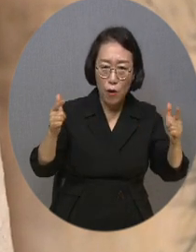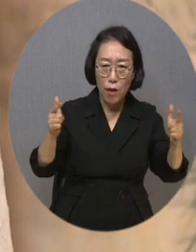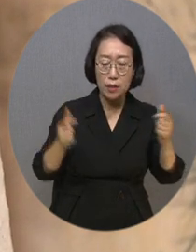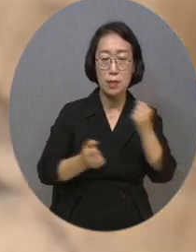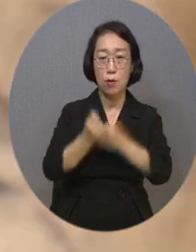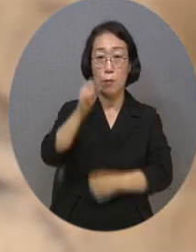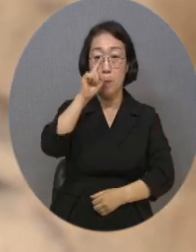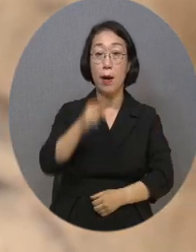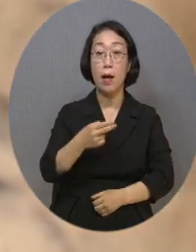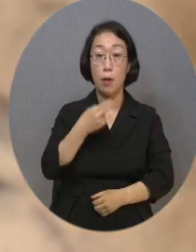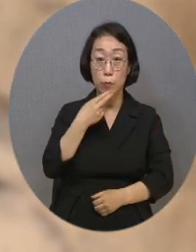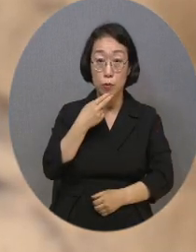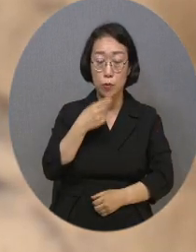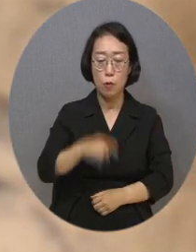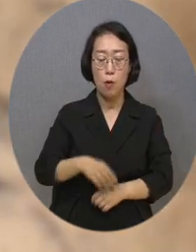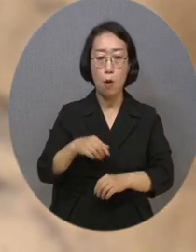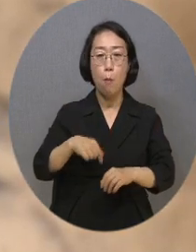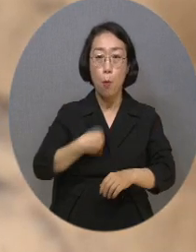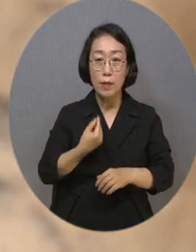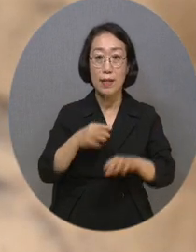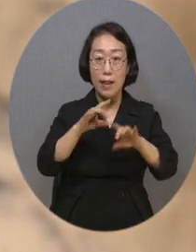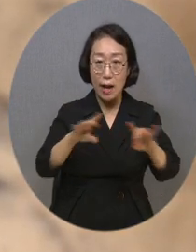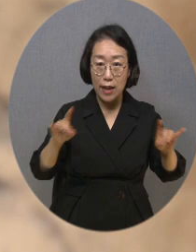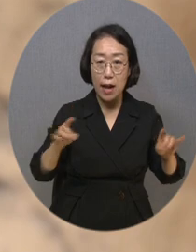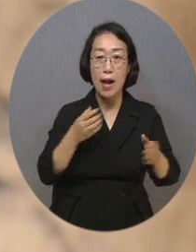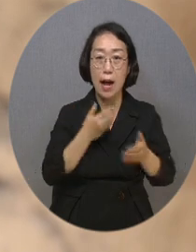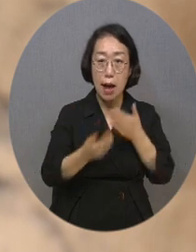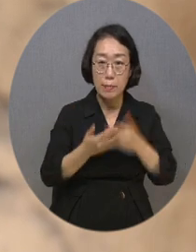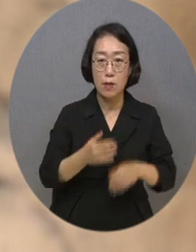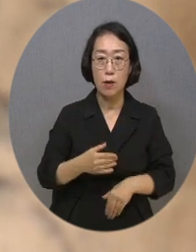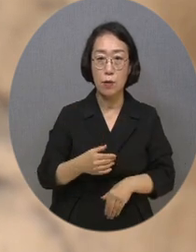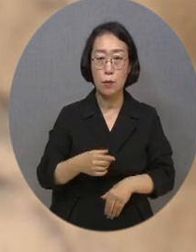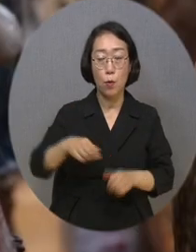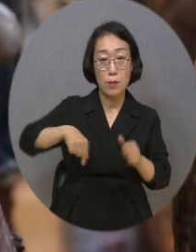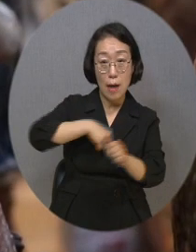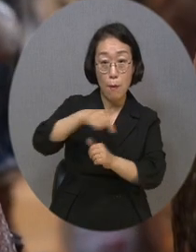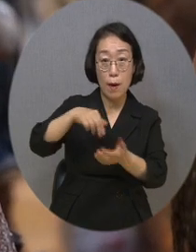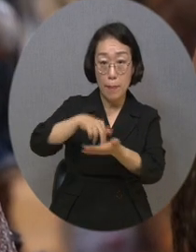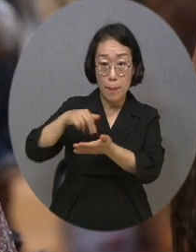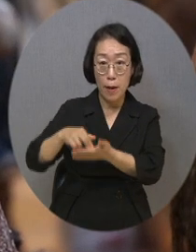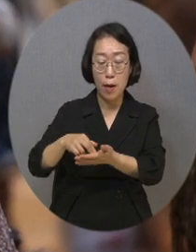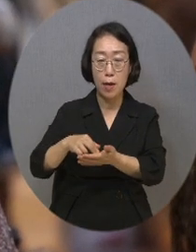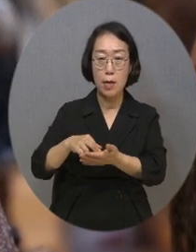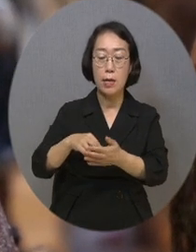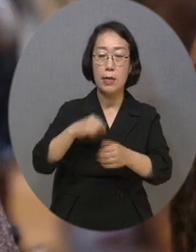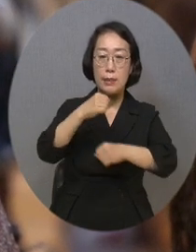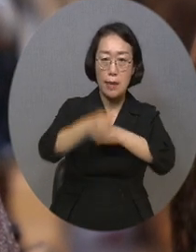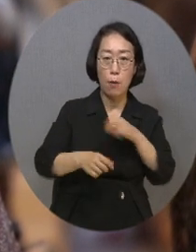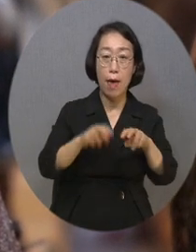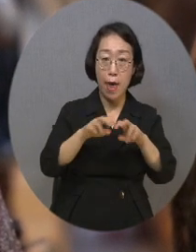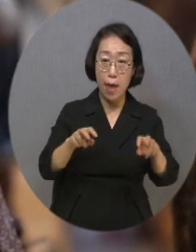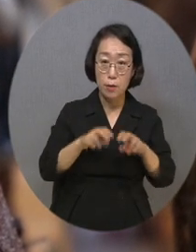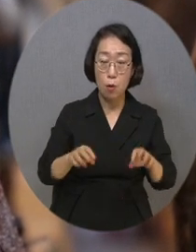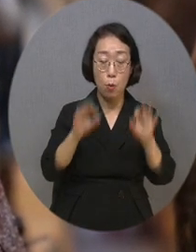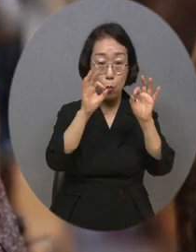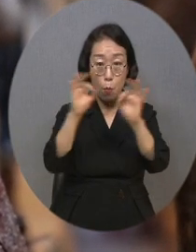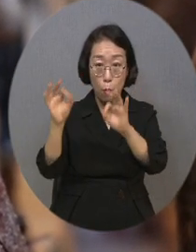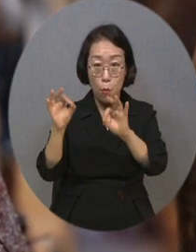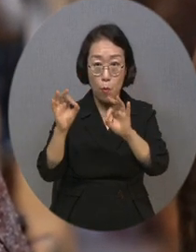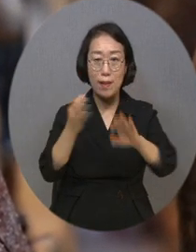않아 관객의 경험과 가치관, 처해 있는 상황에 따라 자유로운 해석을 유도합니다.